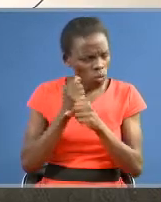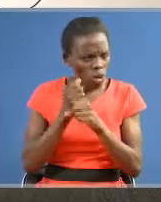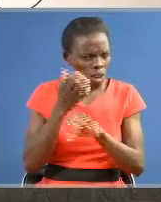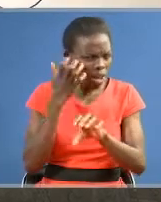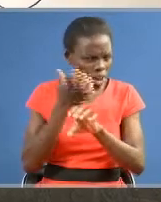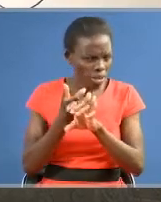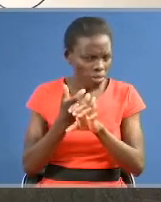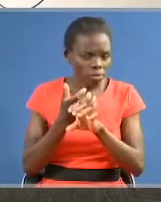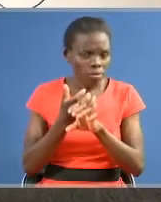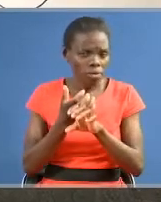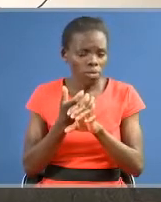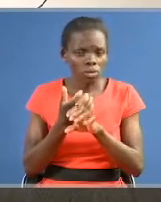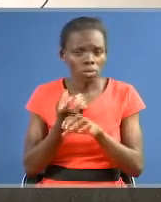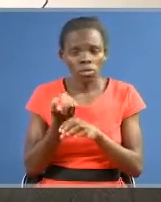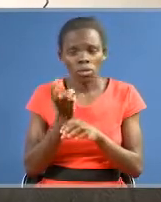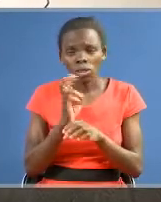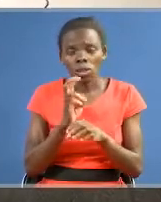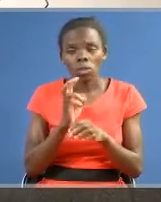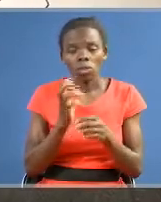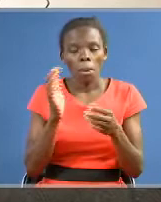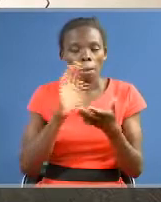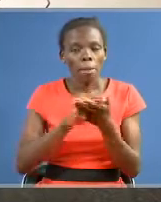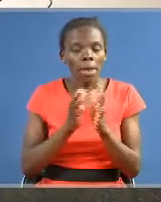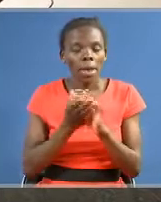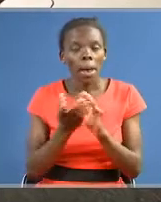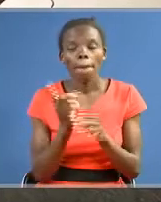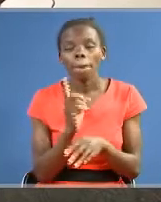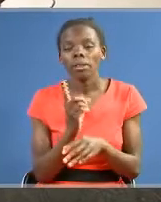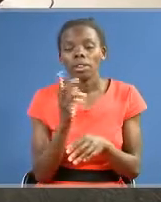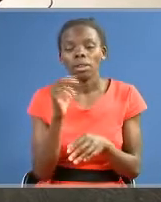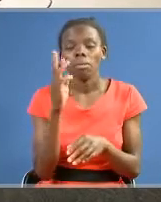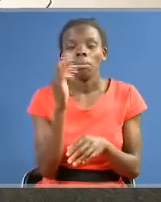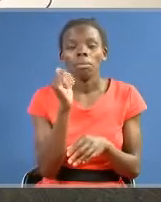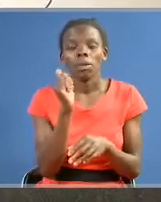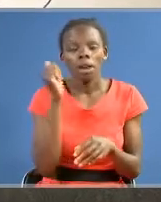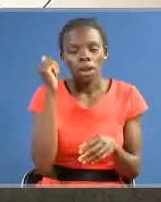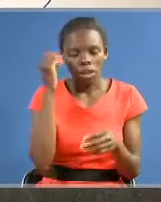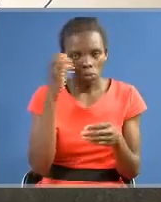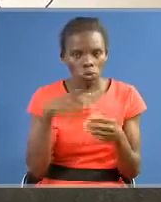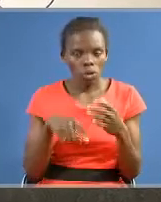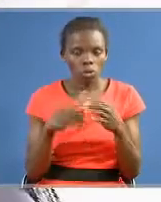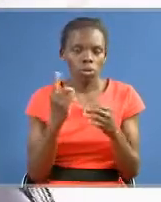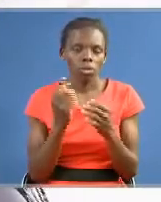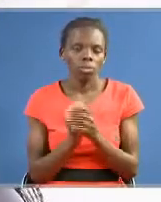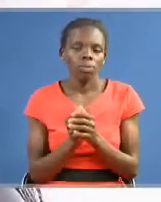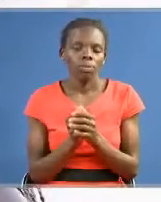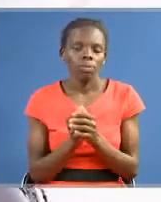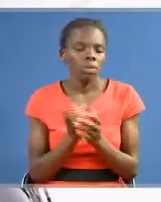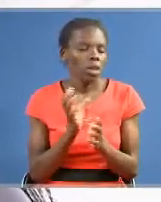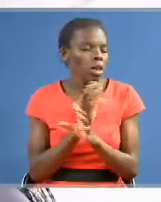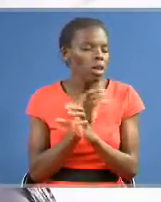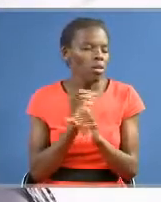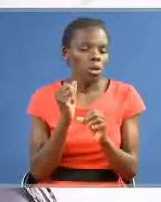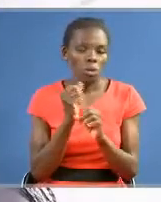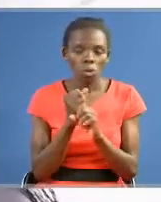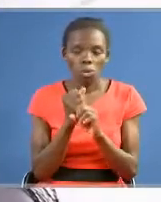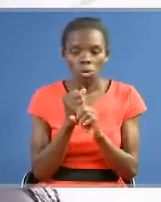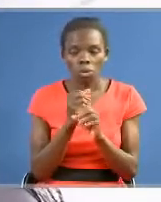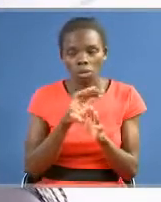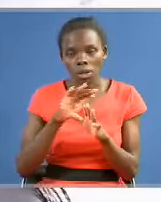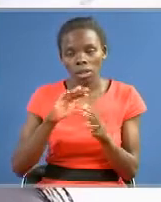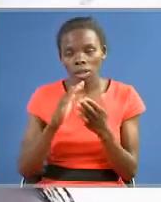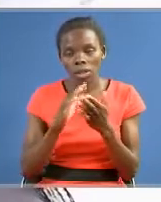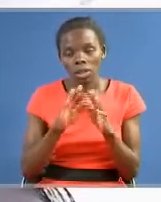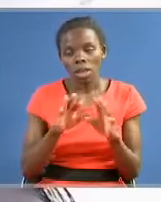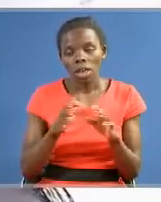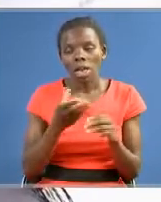siku azimio lake la kuwa mbunge katika mtaa wa Kibra litatimia. Hakuna kazi imetengewa wanaume,